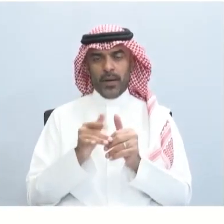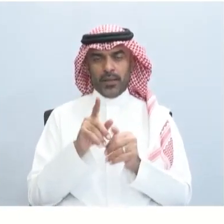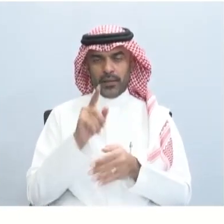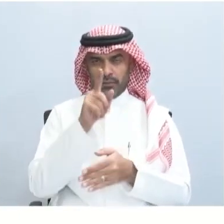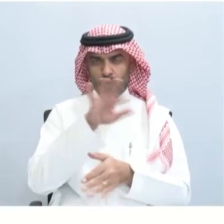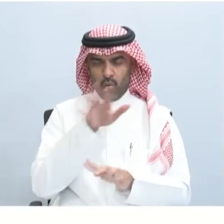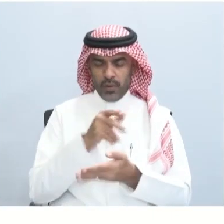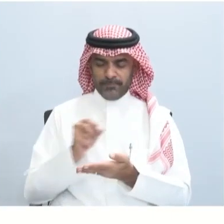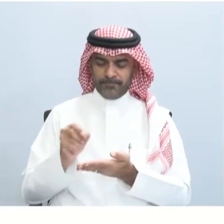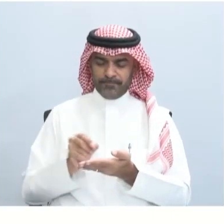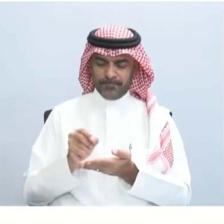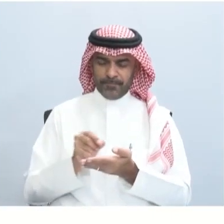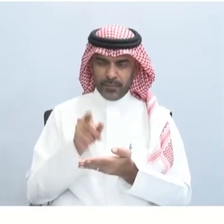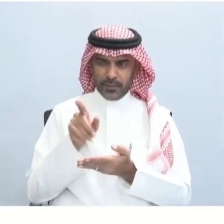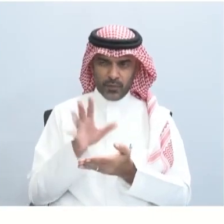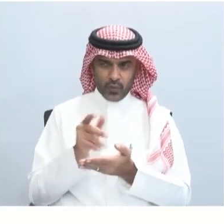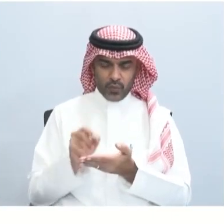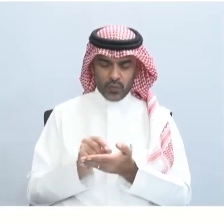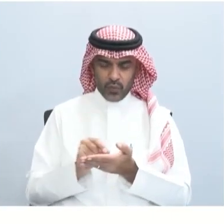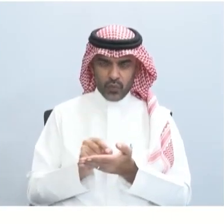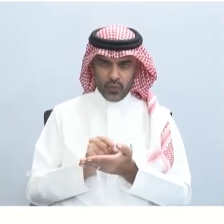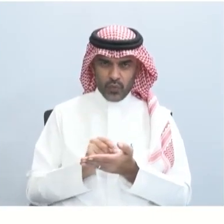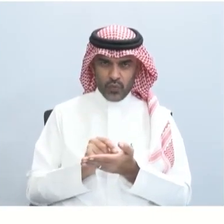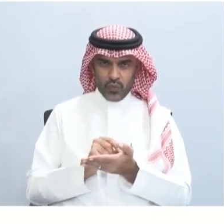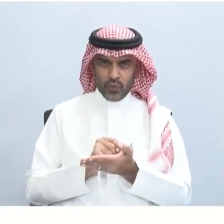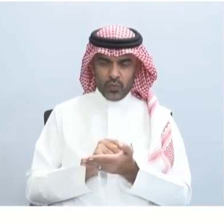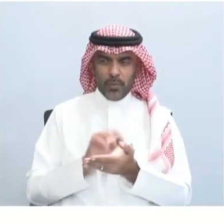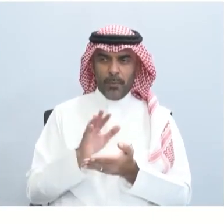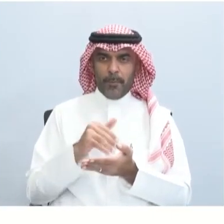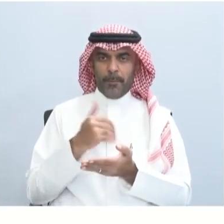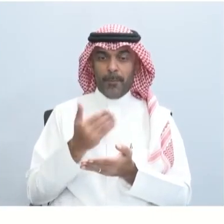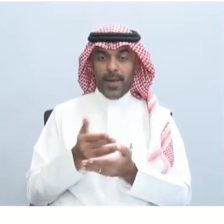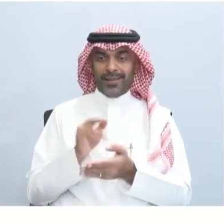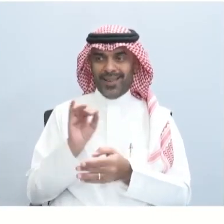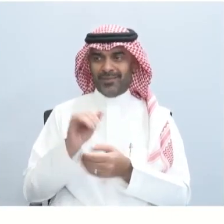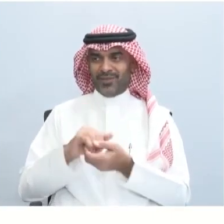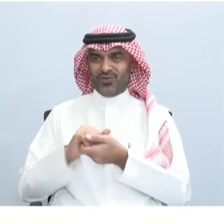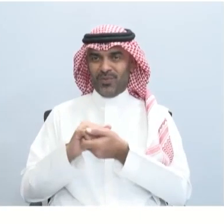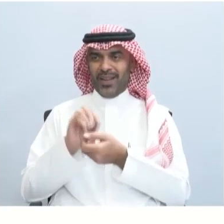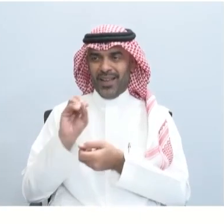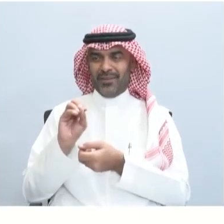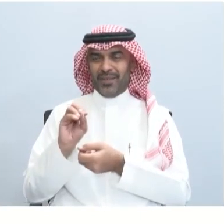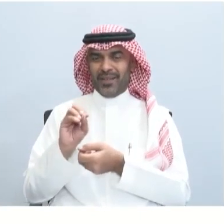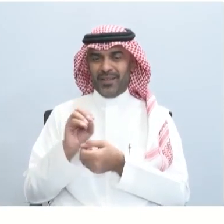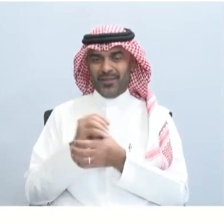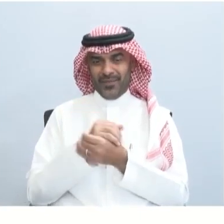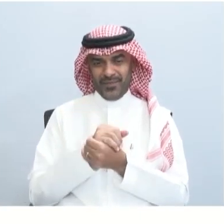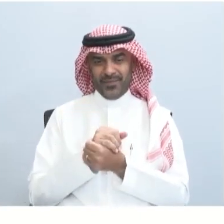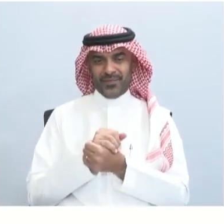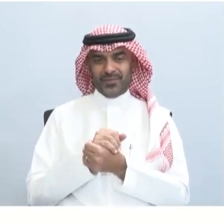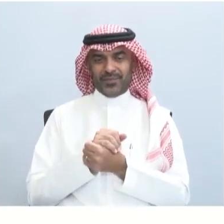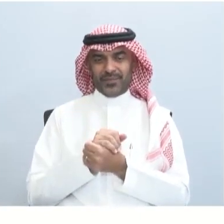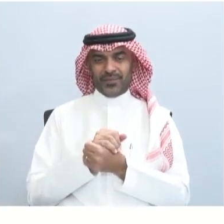ملاحظاتي عن هذا الجسم وبعد ذلك اتواصل معه زملائي او زميلاتي في الصف